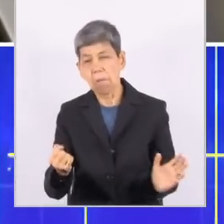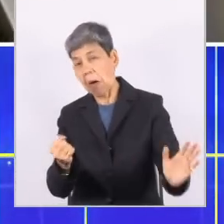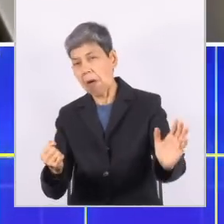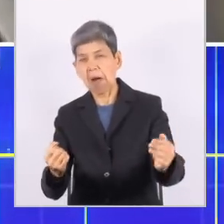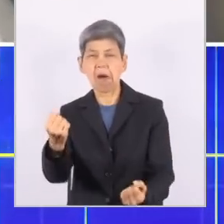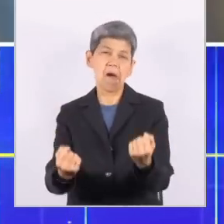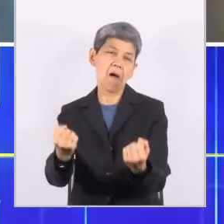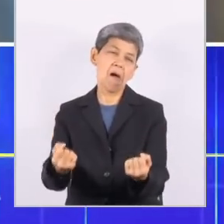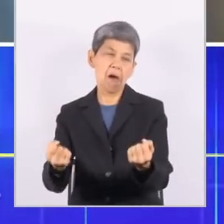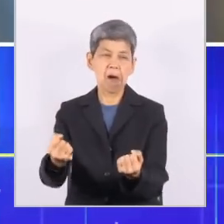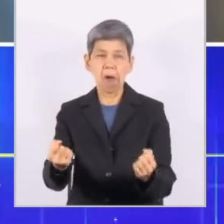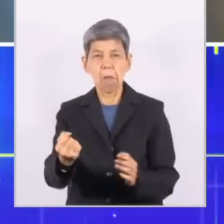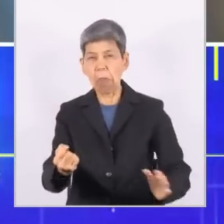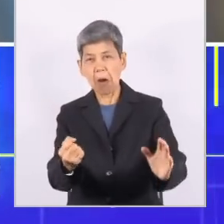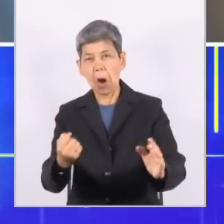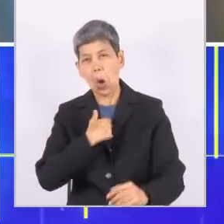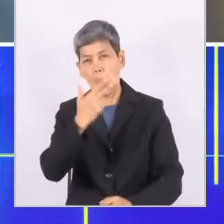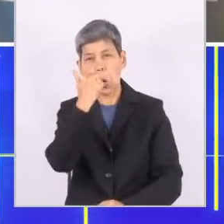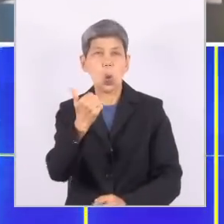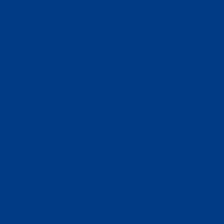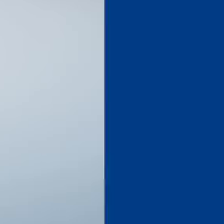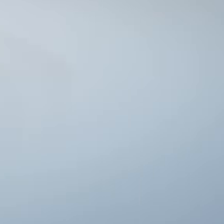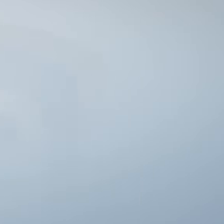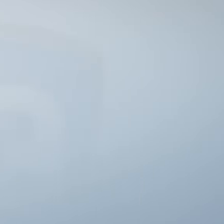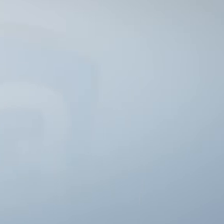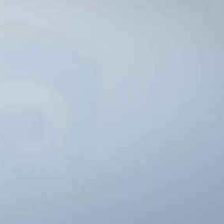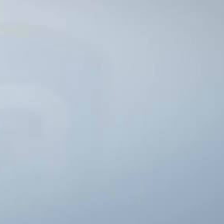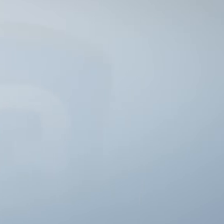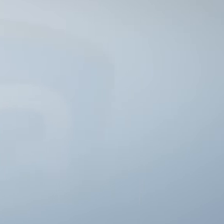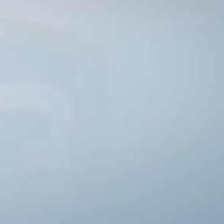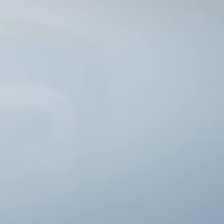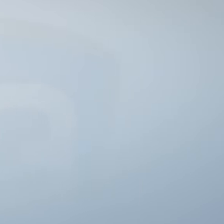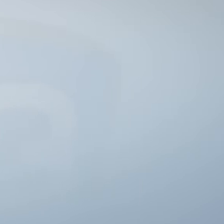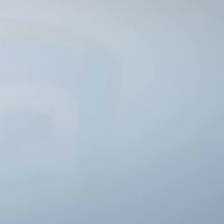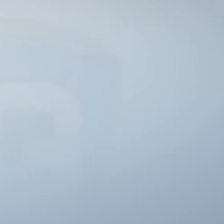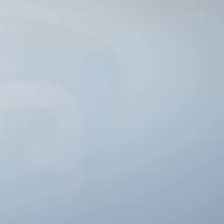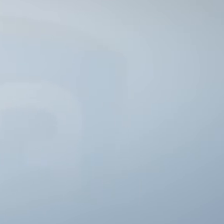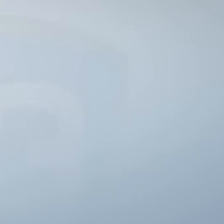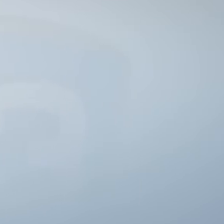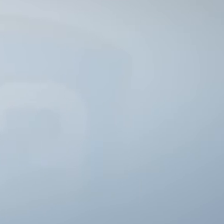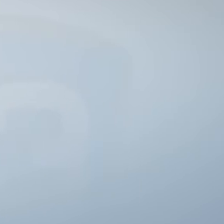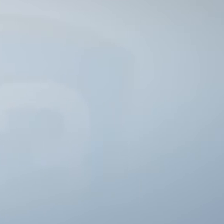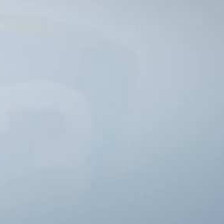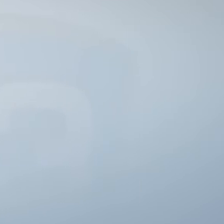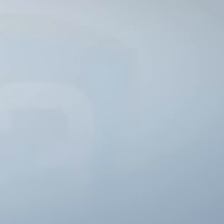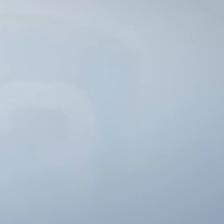โอ้โหแข็งแรงมากเลยก็ขอให้คุณยายไปสู่สุคตินะครับ